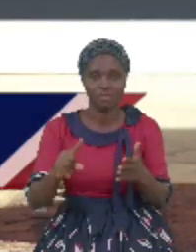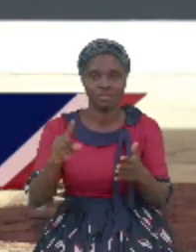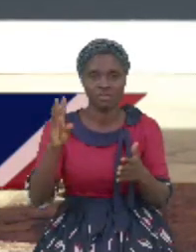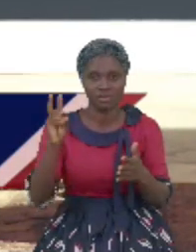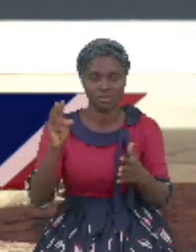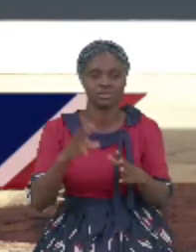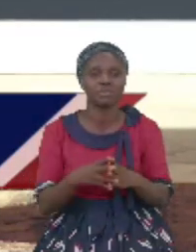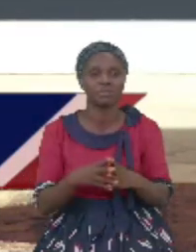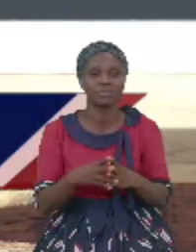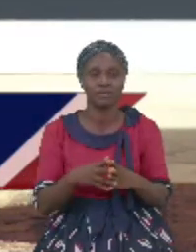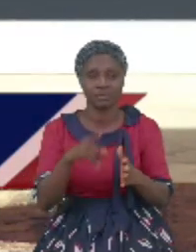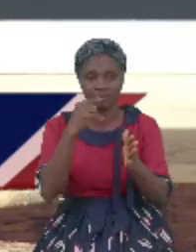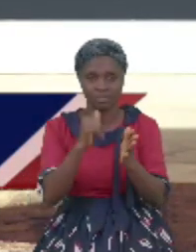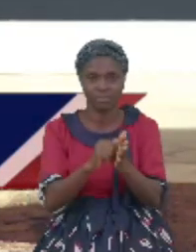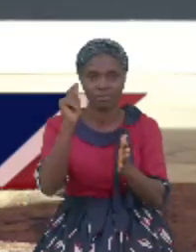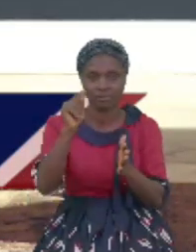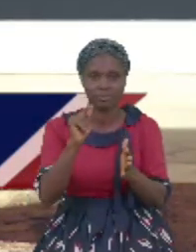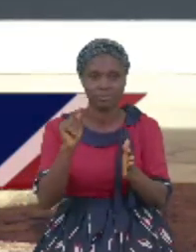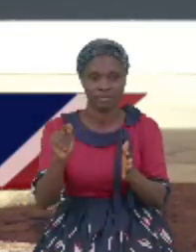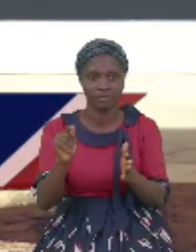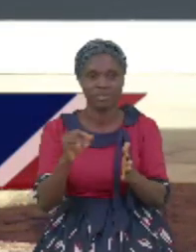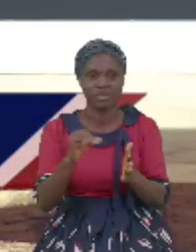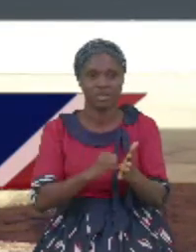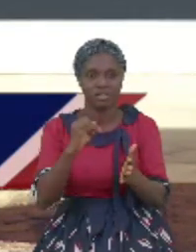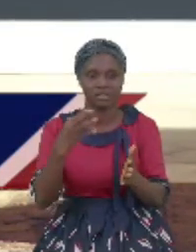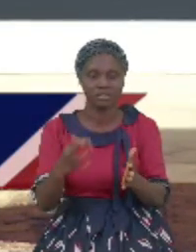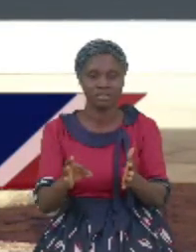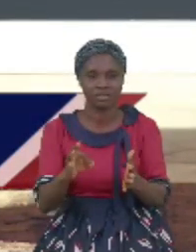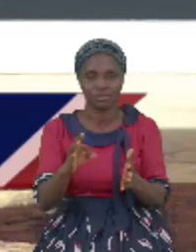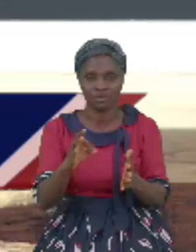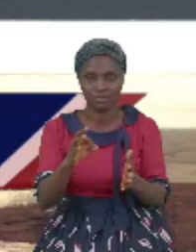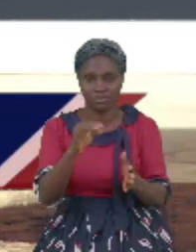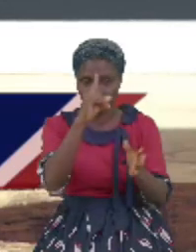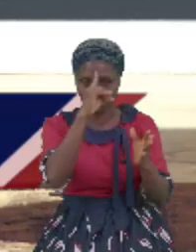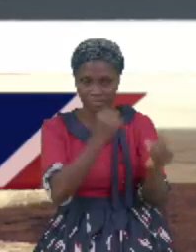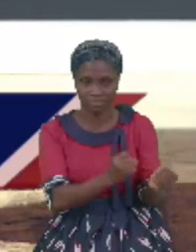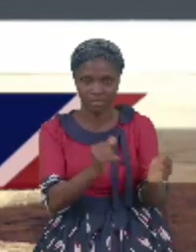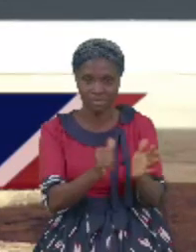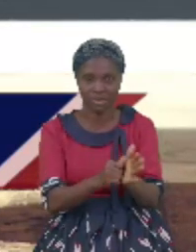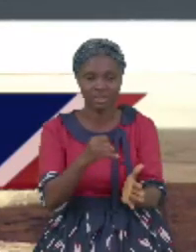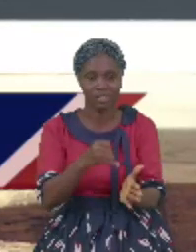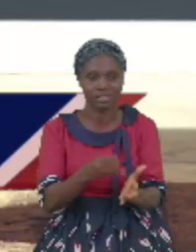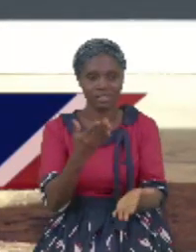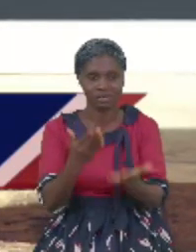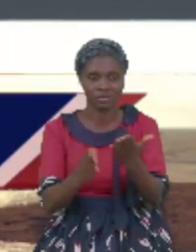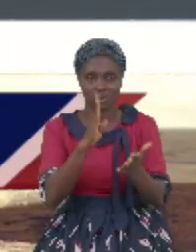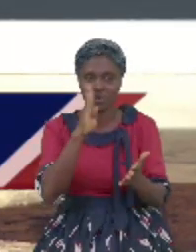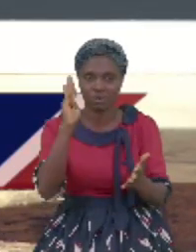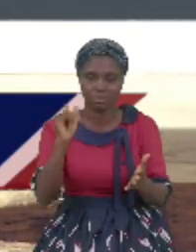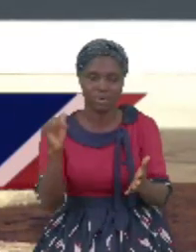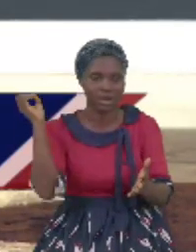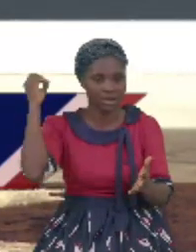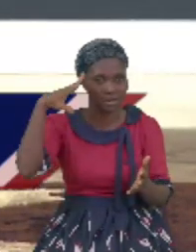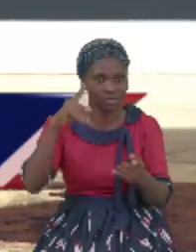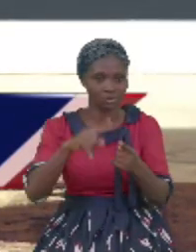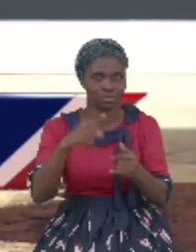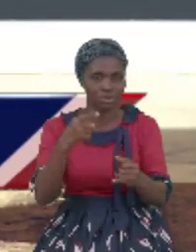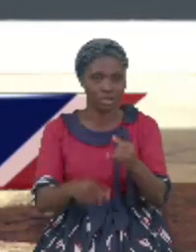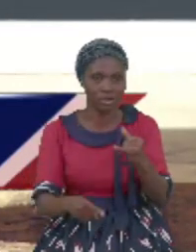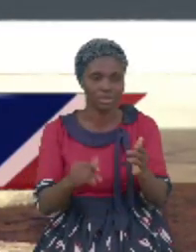Romains 4, verset 16. C'est pourquoi les héritiers le sont par la foi, pour que ce soit par